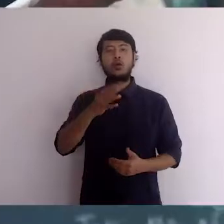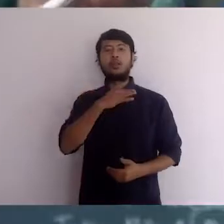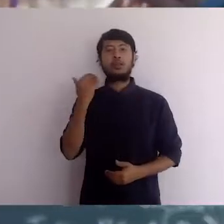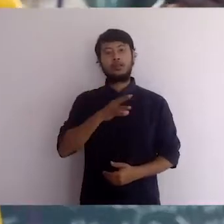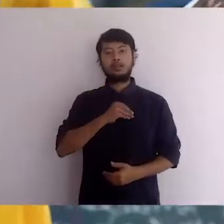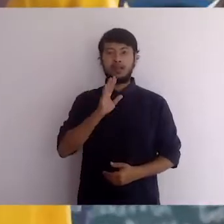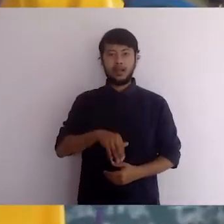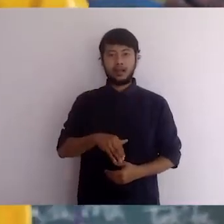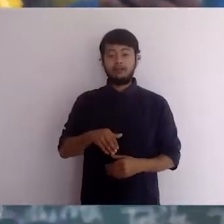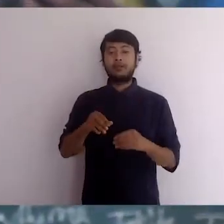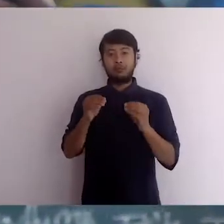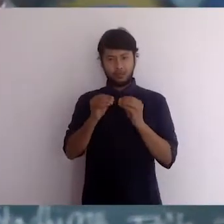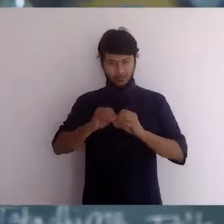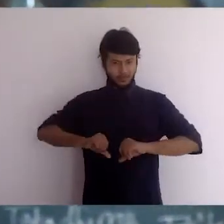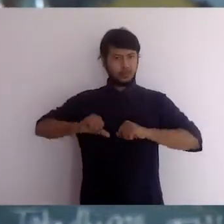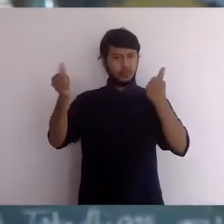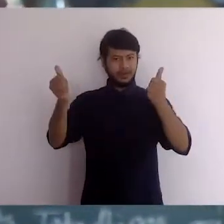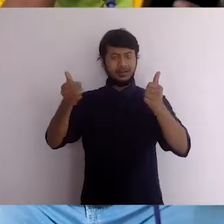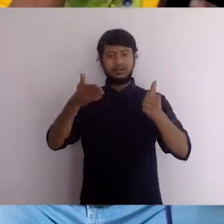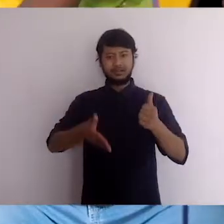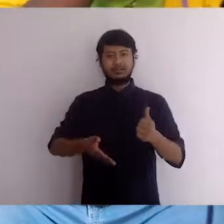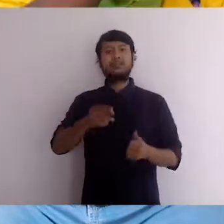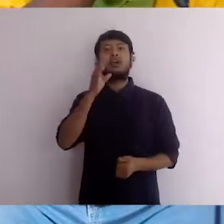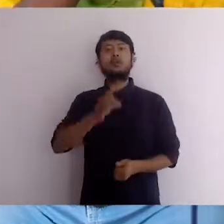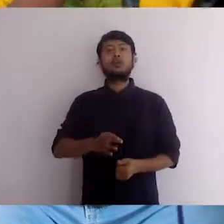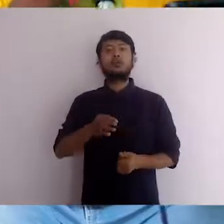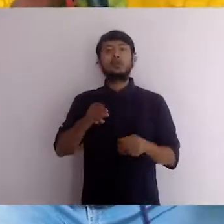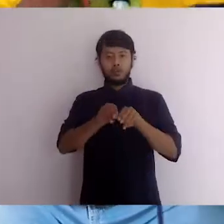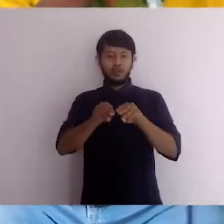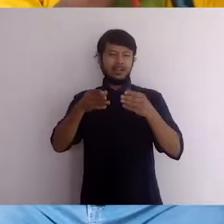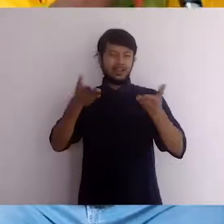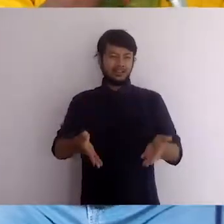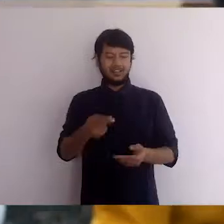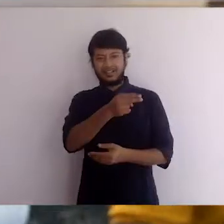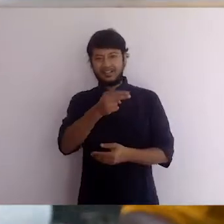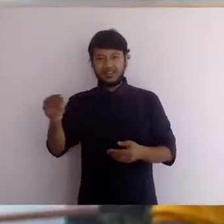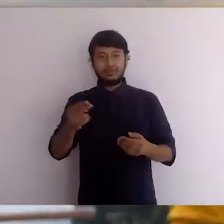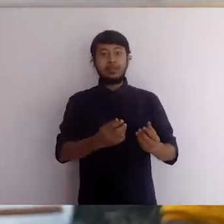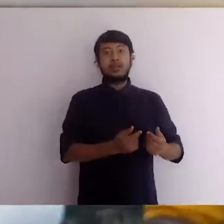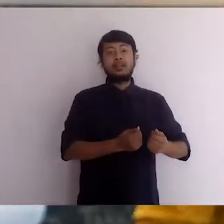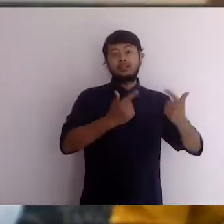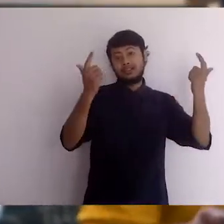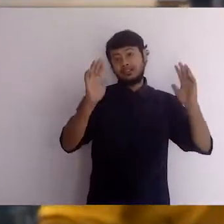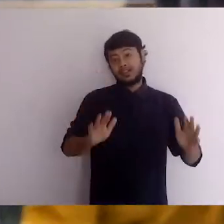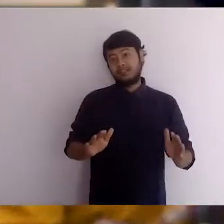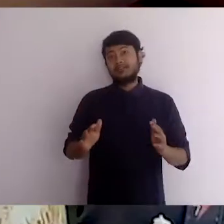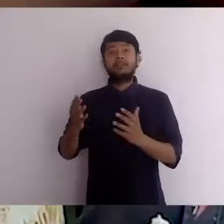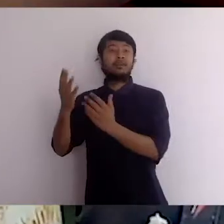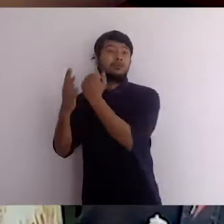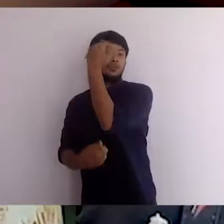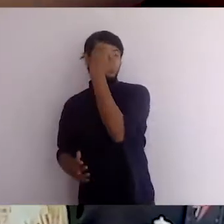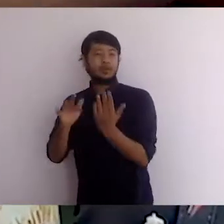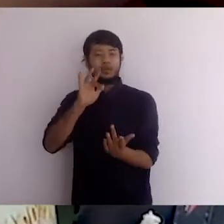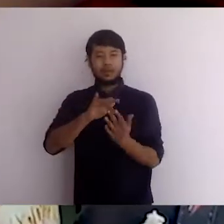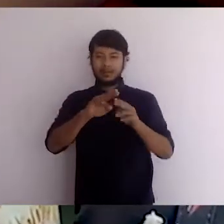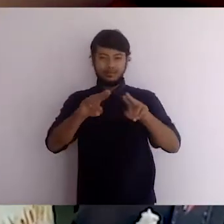डर, जीतेंगे एक दिन, शहर मेरा अनस्टॉपेबल। बम्बई था पहले, अब मुंबई मेरी जान, अमीर गरीब मिडिल क्लास से बड़ा हिंदुस्तान।